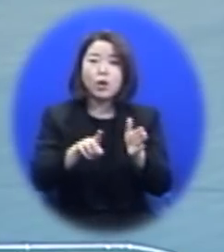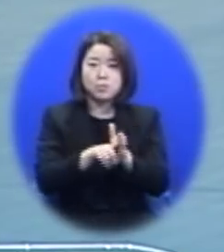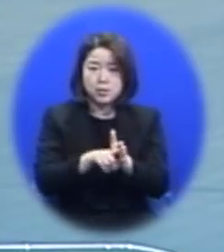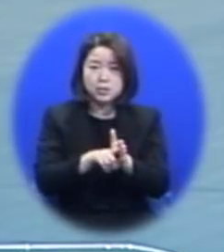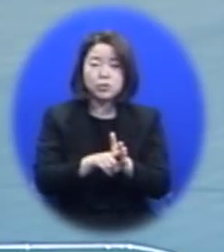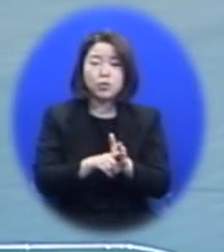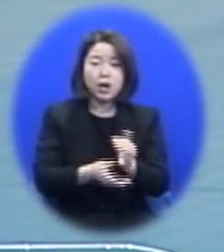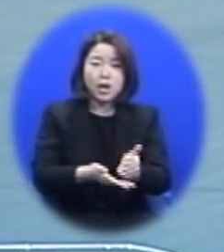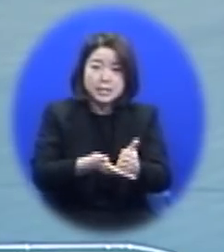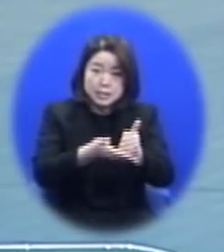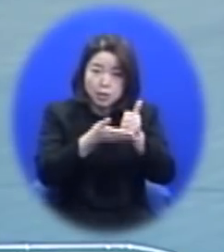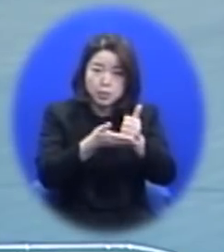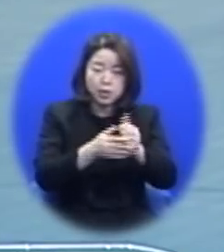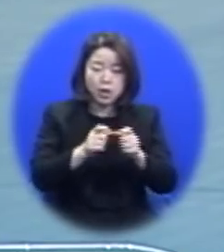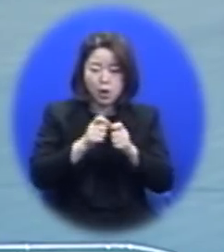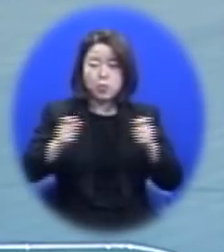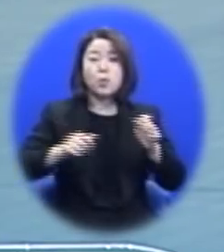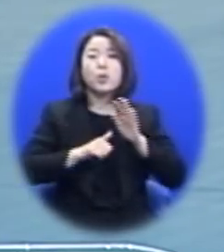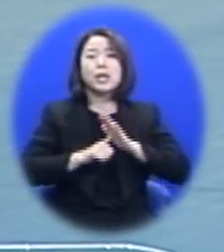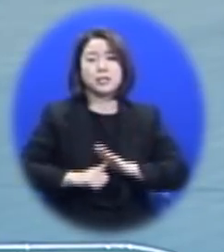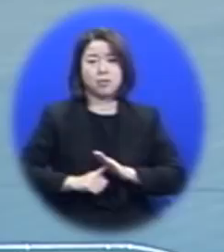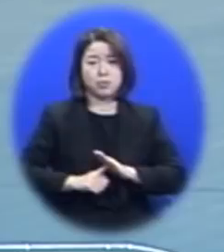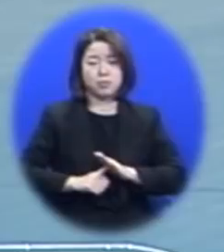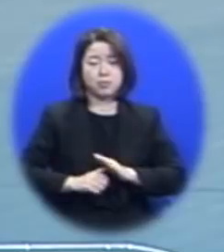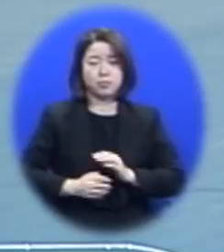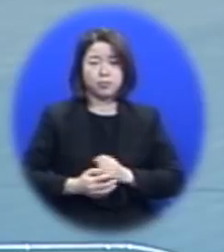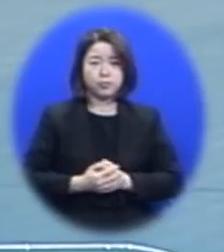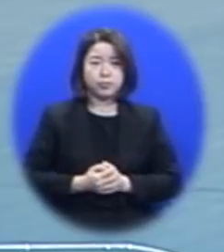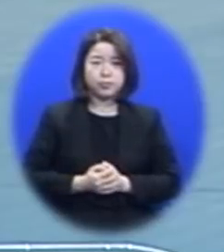믿음과 섬김과 오래 참음이에요.